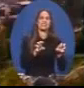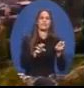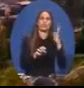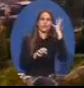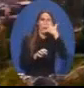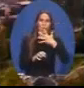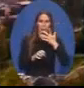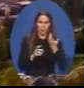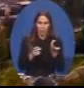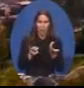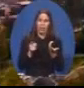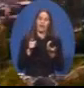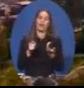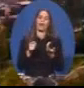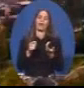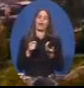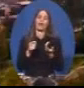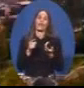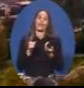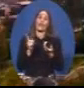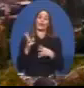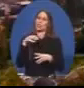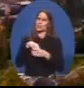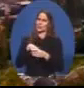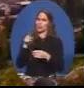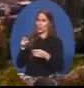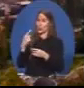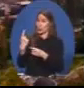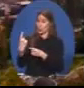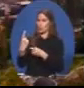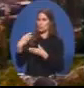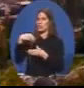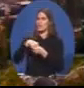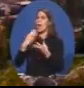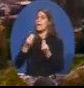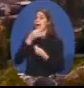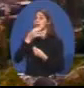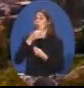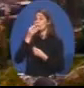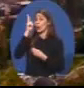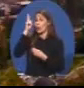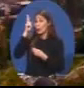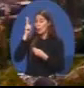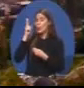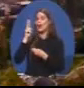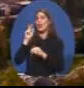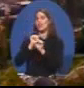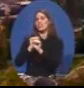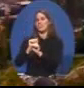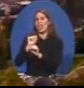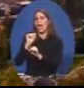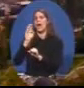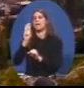הוא באופן עקרוני גם משתתף בהרבה מאוד הרצאות בחול לטובת ה-BDS,